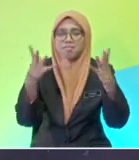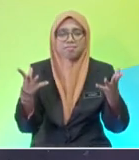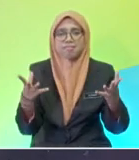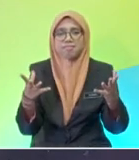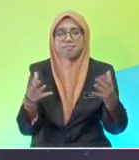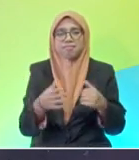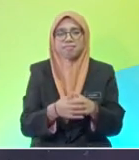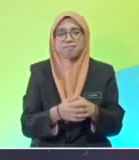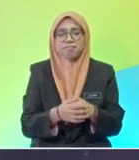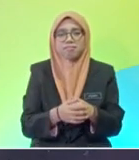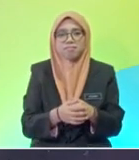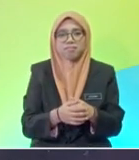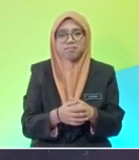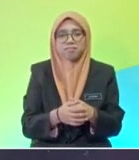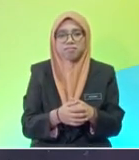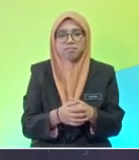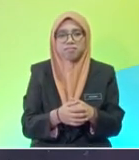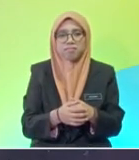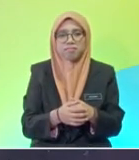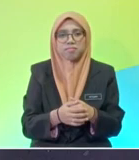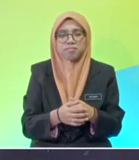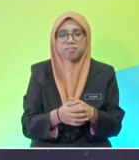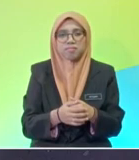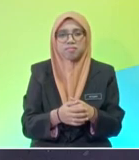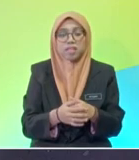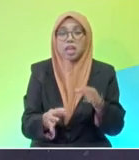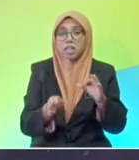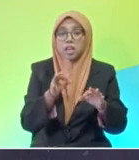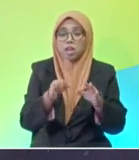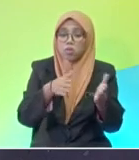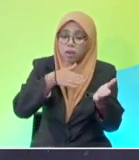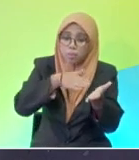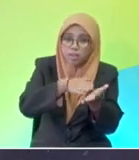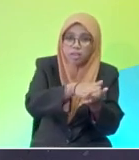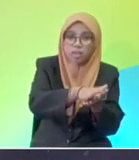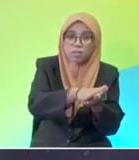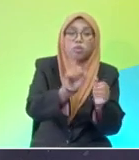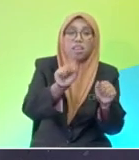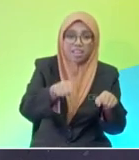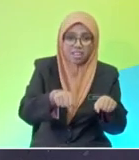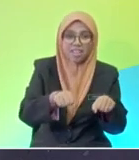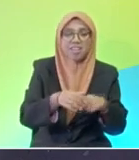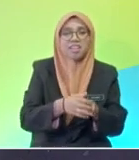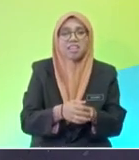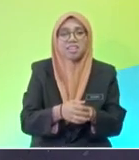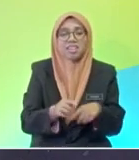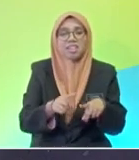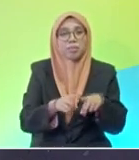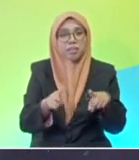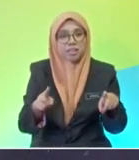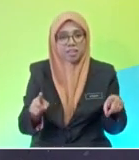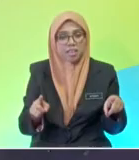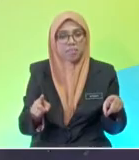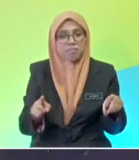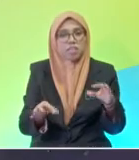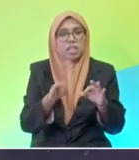yang ini kan Cikgu kalau kita nak cetak pun boleh kan kalau tengah tulis tapi itulah saya melihat kalau kita